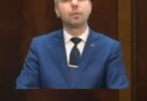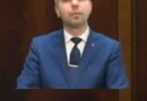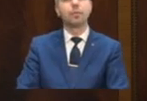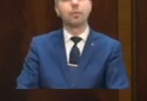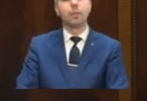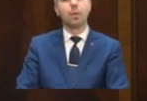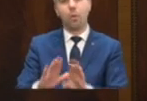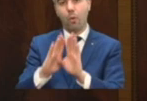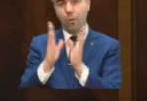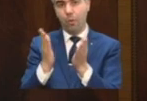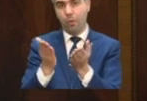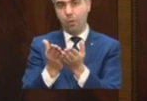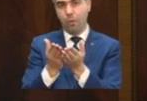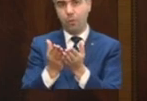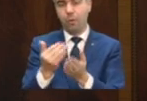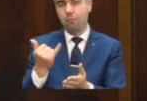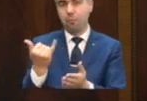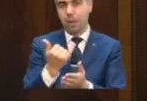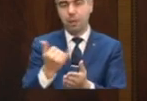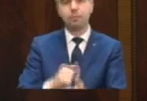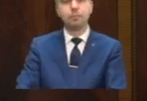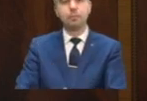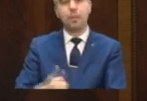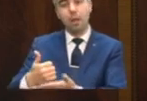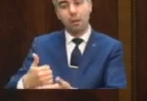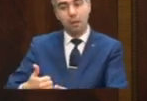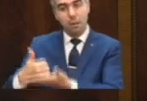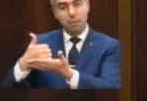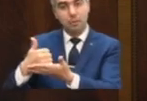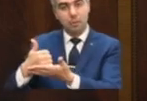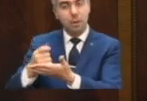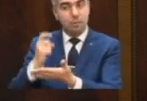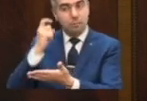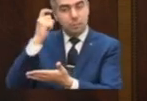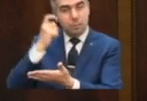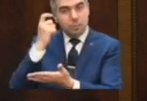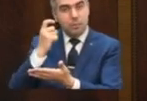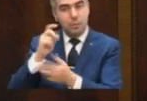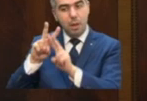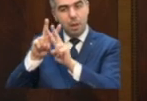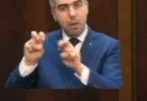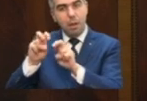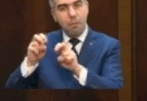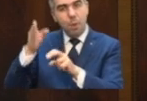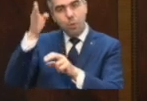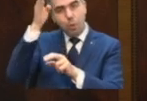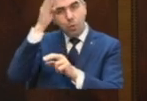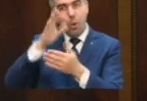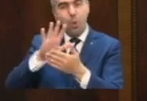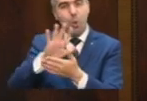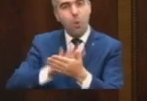ولأجل هذا لابد من أولا تحفيز رأس مال الفكري من باحثين ودكاترة ومبتكرين ورواد